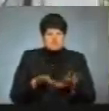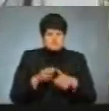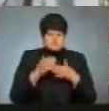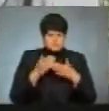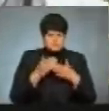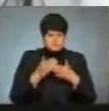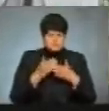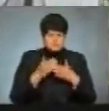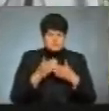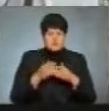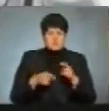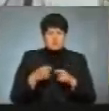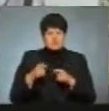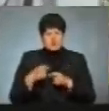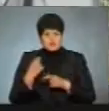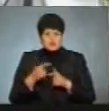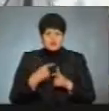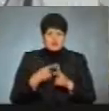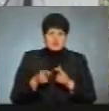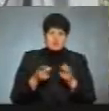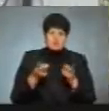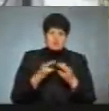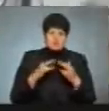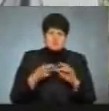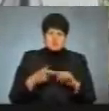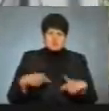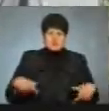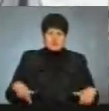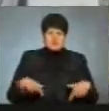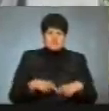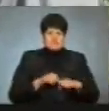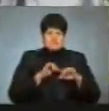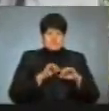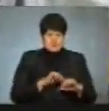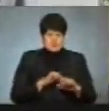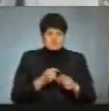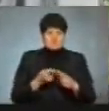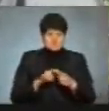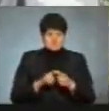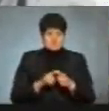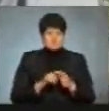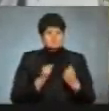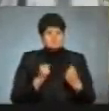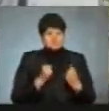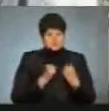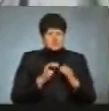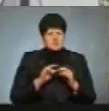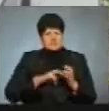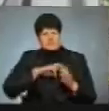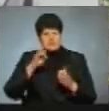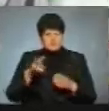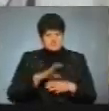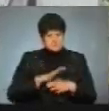Інколи пошкоджені або потребують заміни паси безпеки, тобто запобіжні такі заходи, щоб дітки